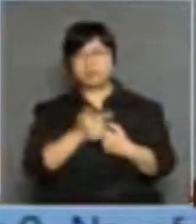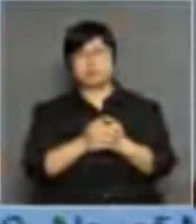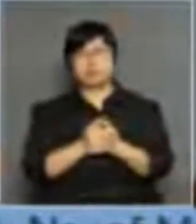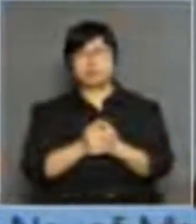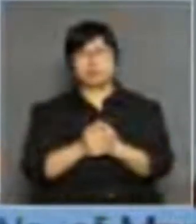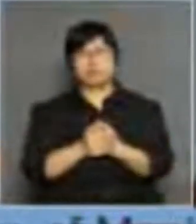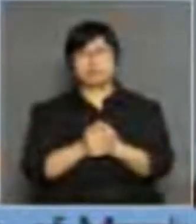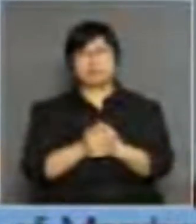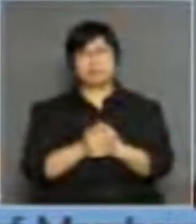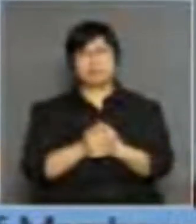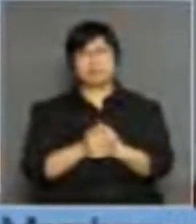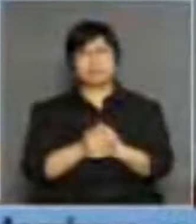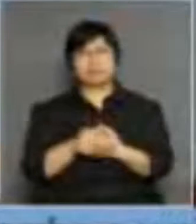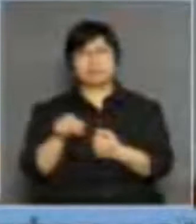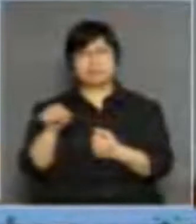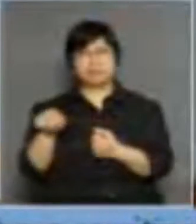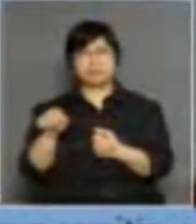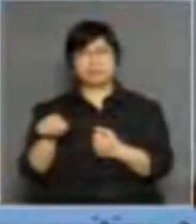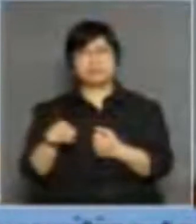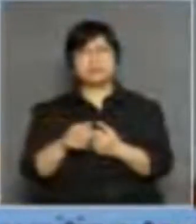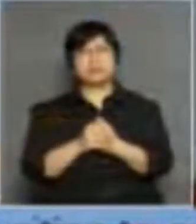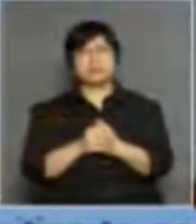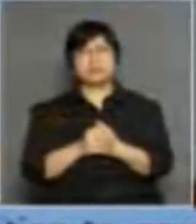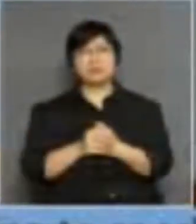嗱，喺呢點上面，